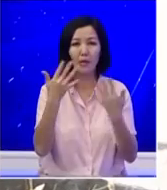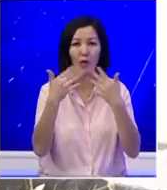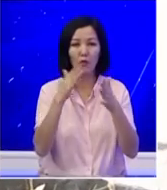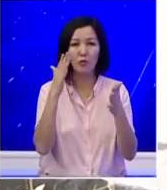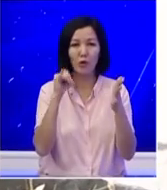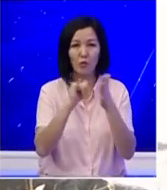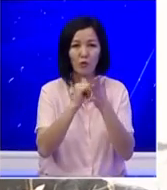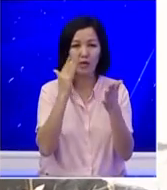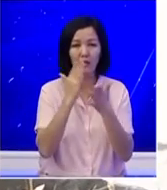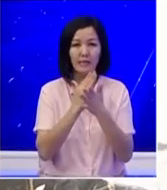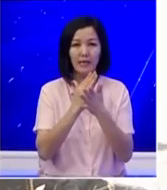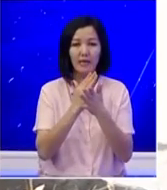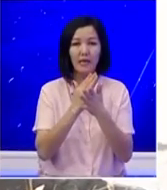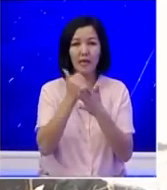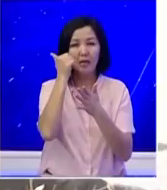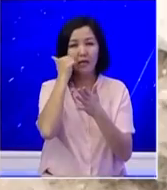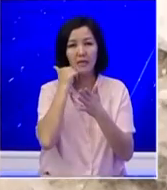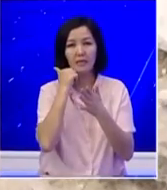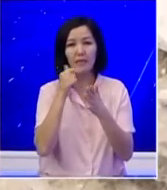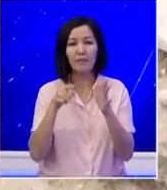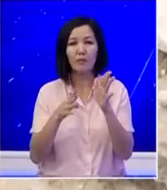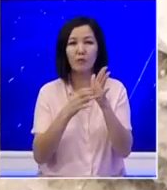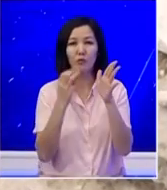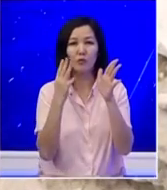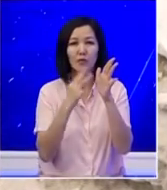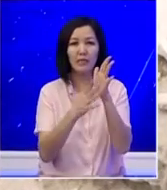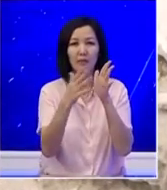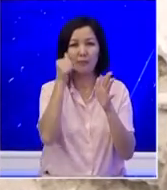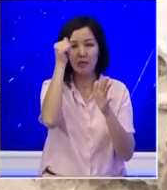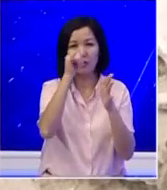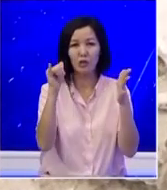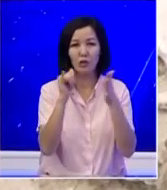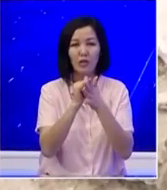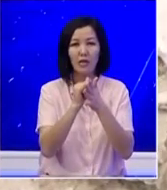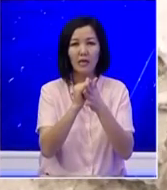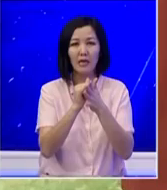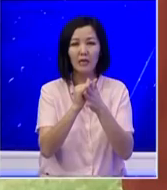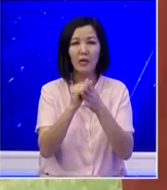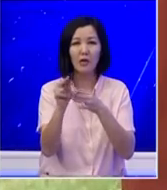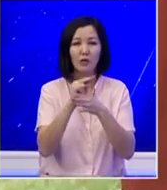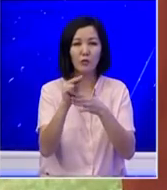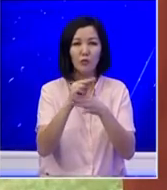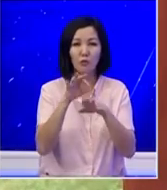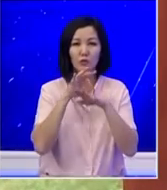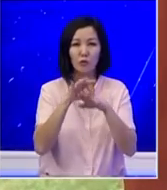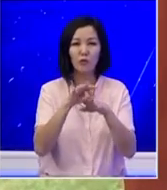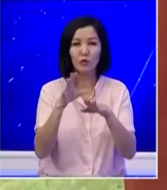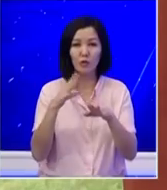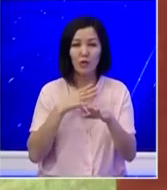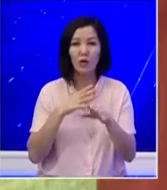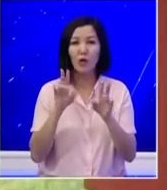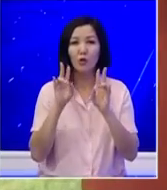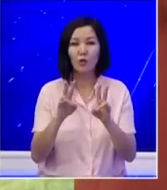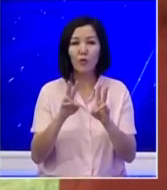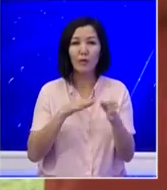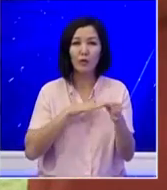орналасқан. Мына еске алу тақтасы 1985 жылы қойылған. Жылма-жыл ағымдағы жөндеу жұмыстары жүргізіліп келген. Ал